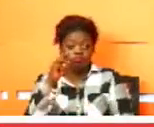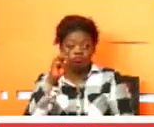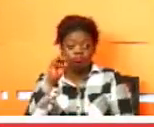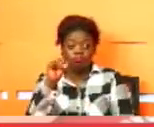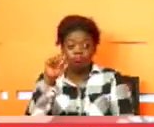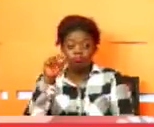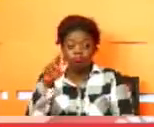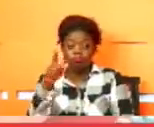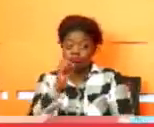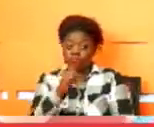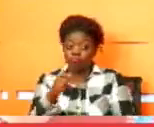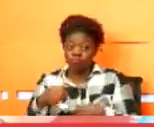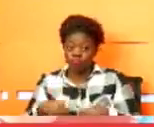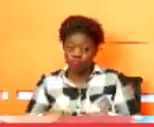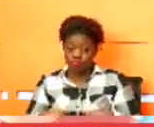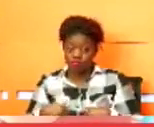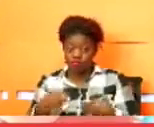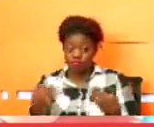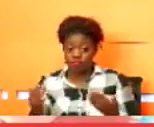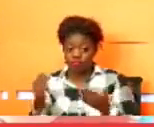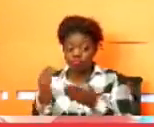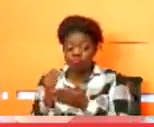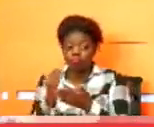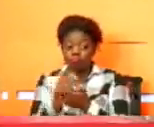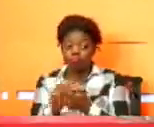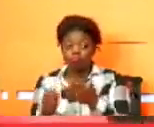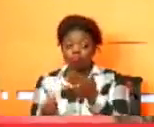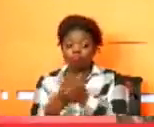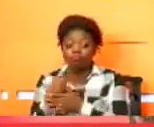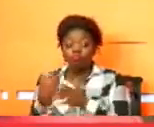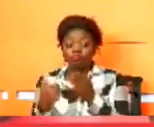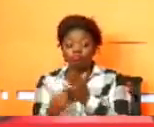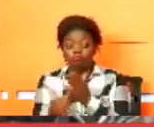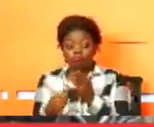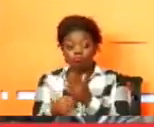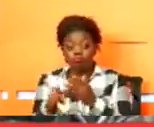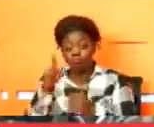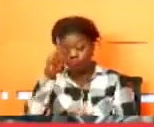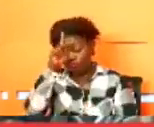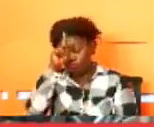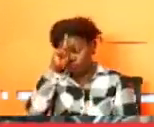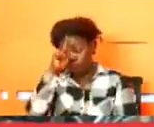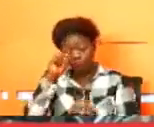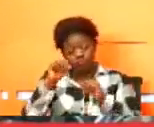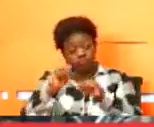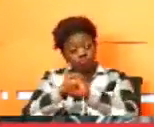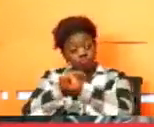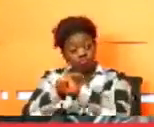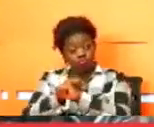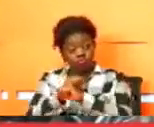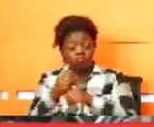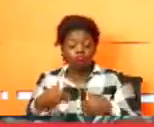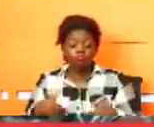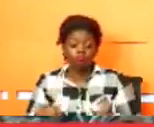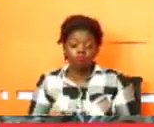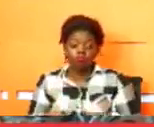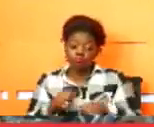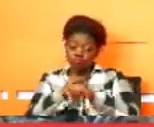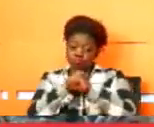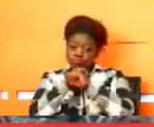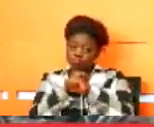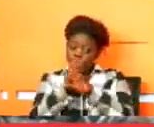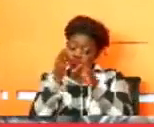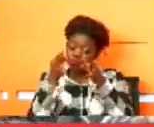davuka biole bakaba sajja kubanga kinzo okongera obuzibu kuchalo so bananga bavubuka mwe wali nye